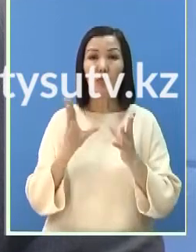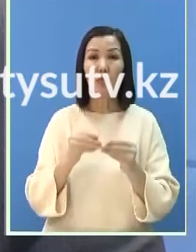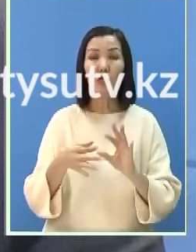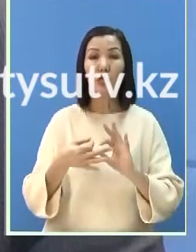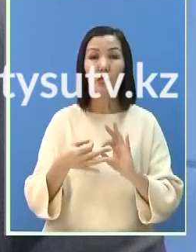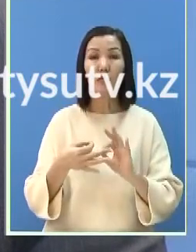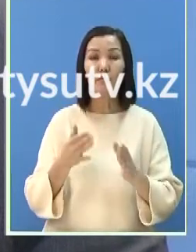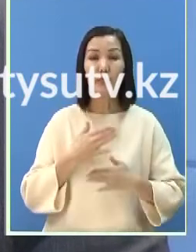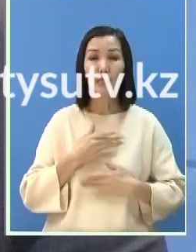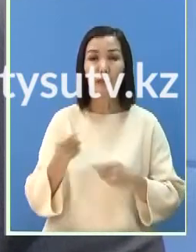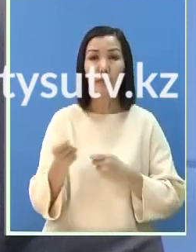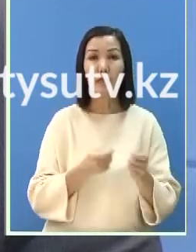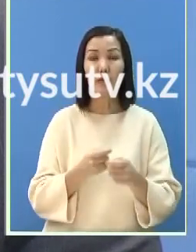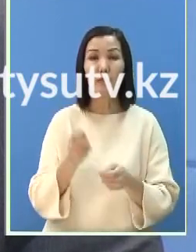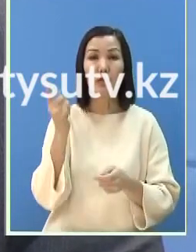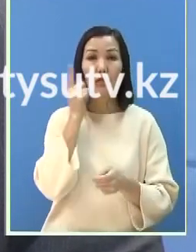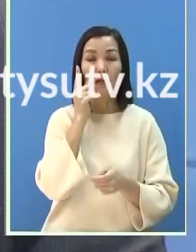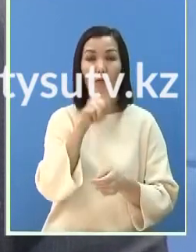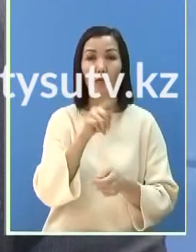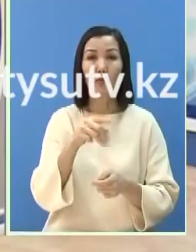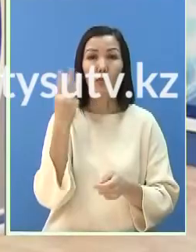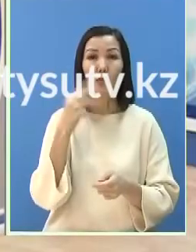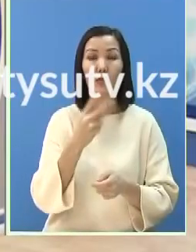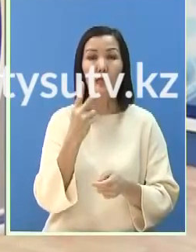біздің басқармада телефон нөмірін айта кетейін.